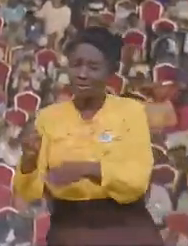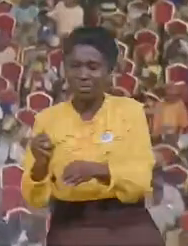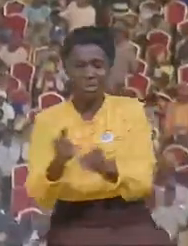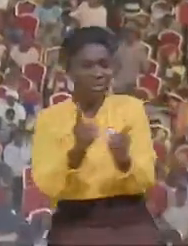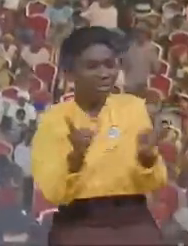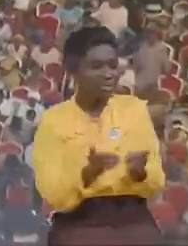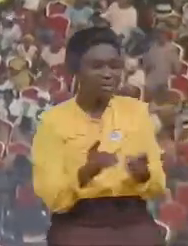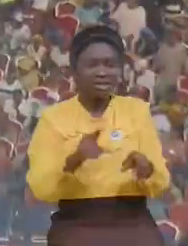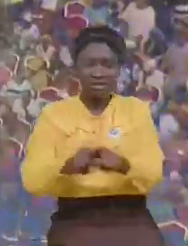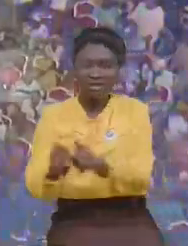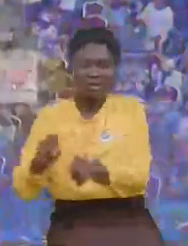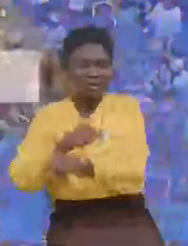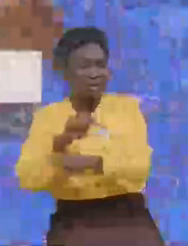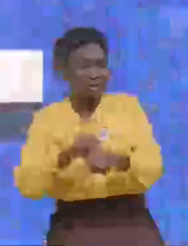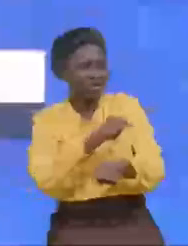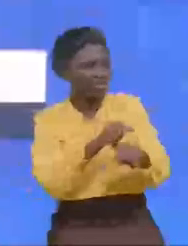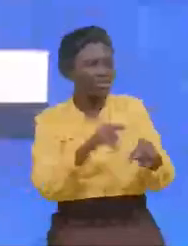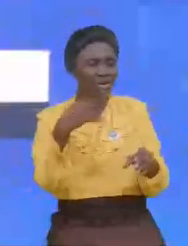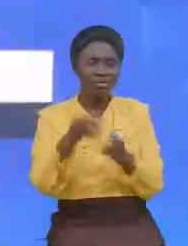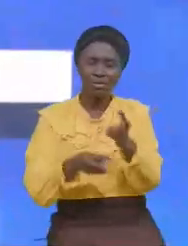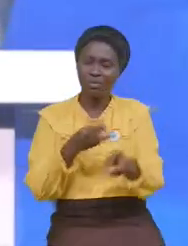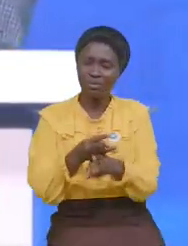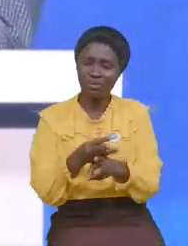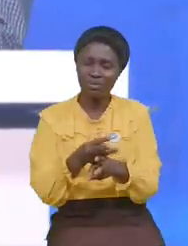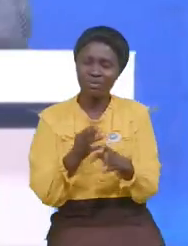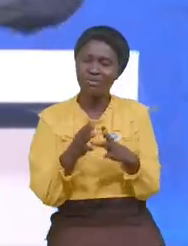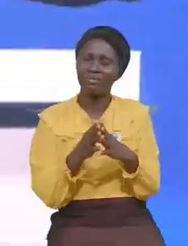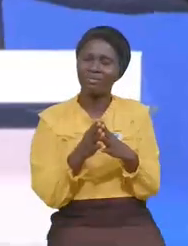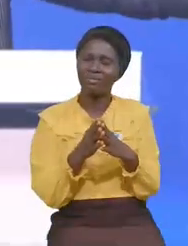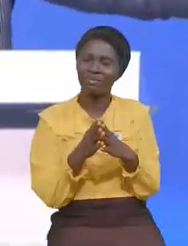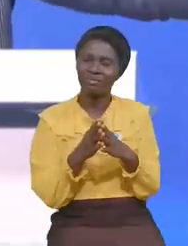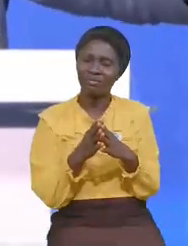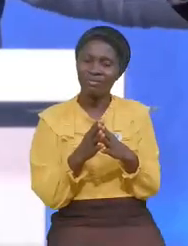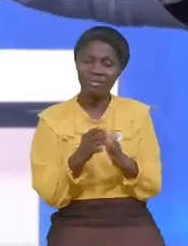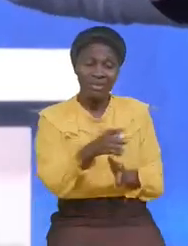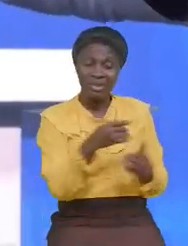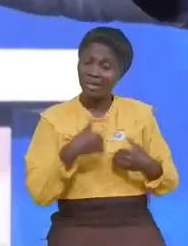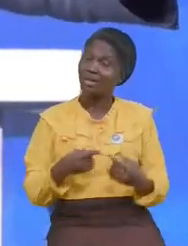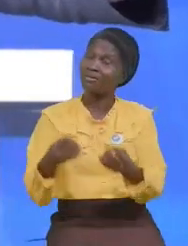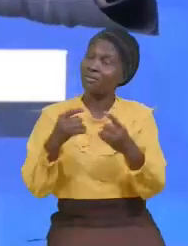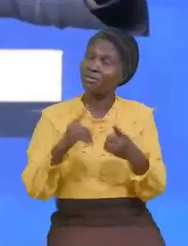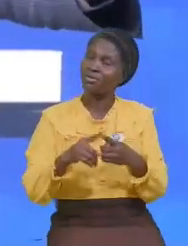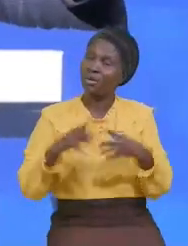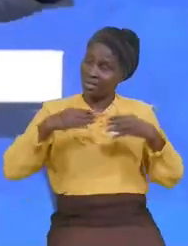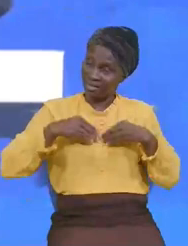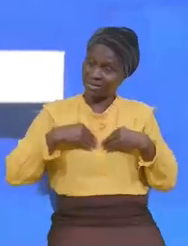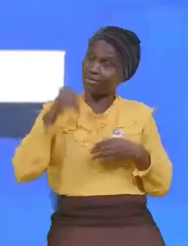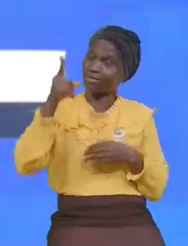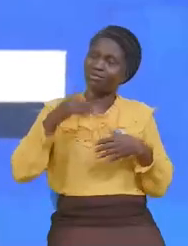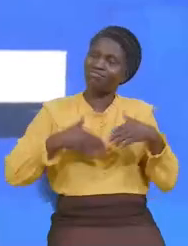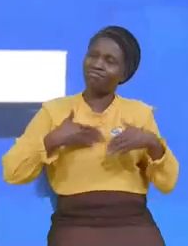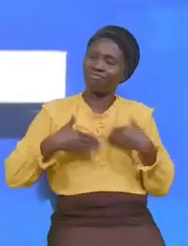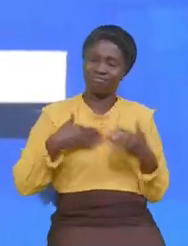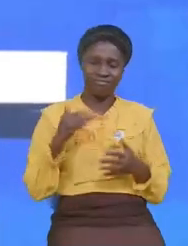assemblées, dans cette nation, dans toutes les nations du monde. Ils viennent te recevoir